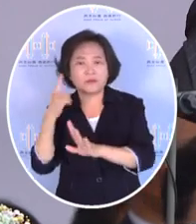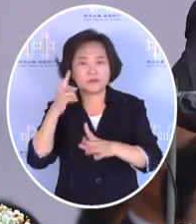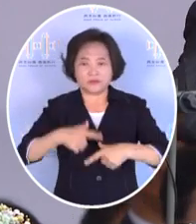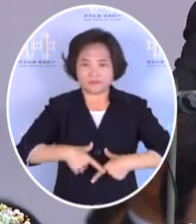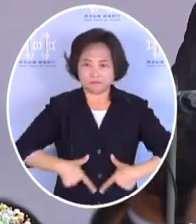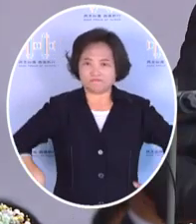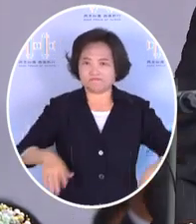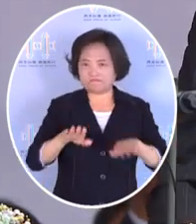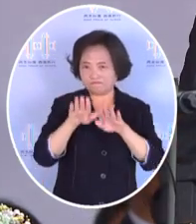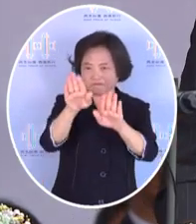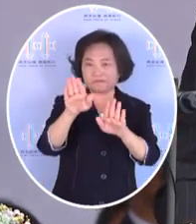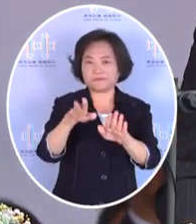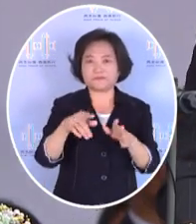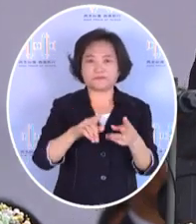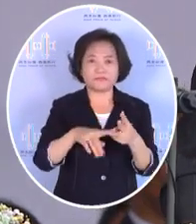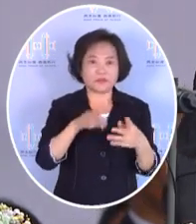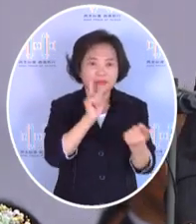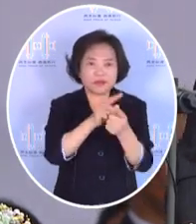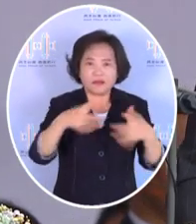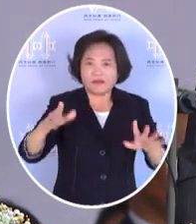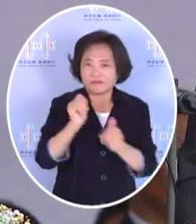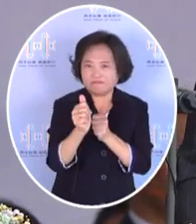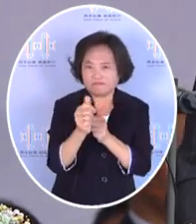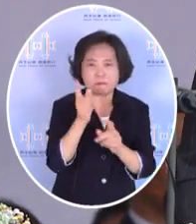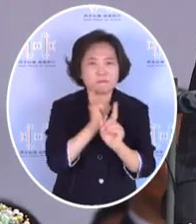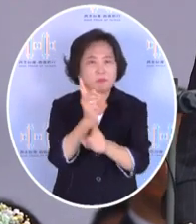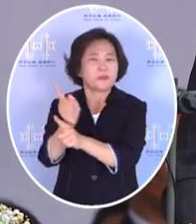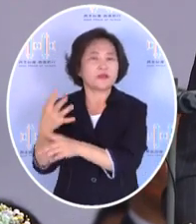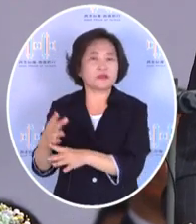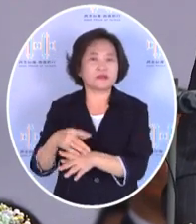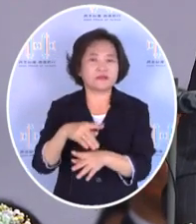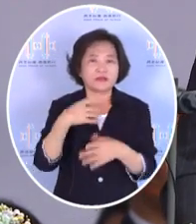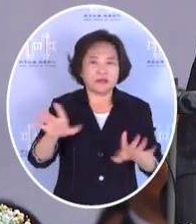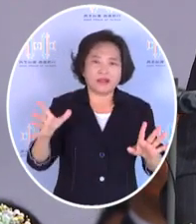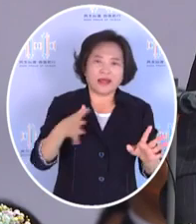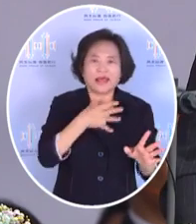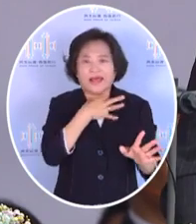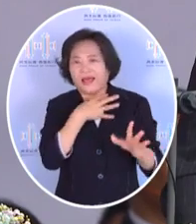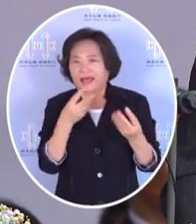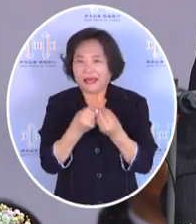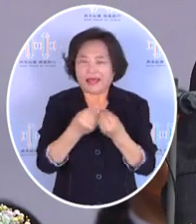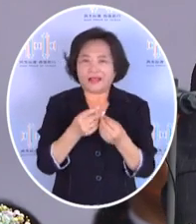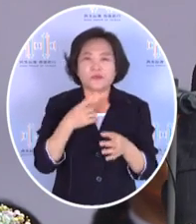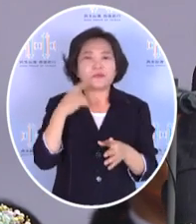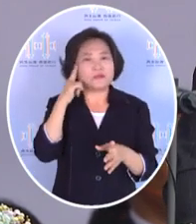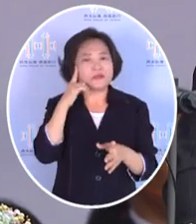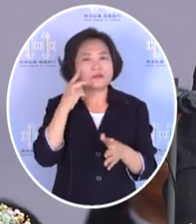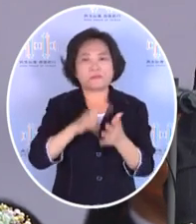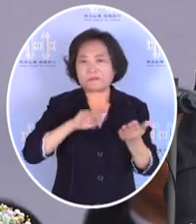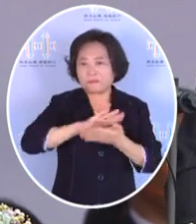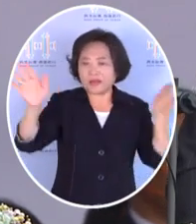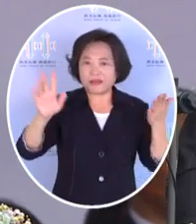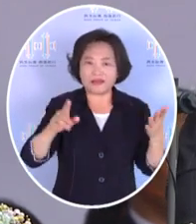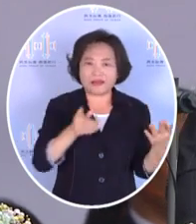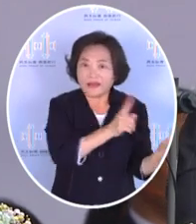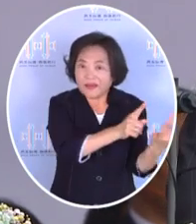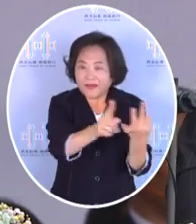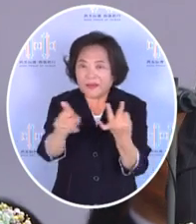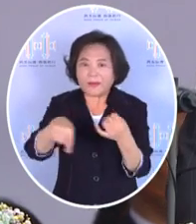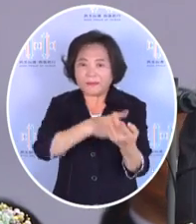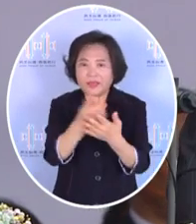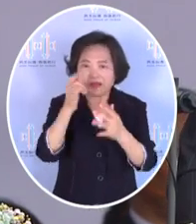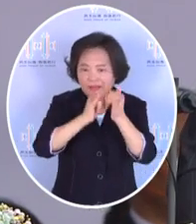敢的前进，克服了挑战，摆脱了枷锁，让他们有真正以自己的意